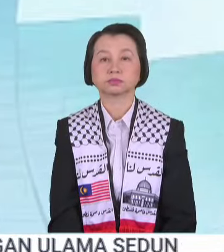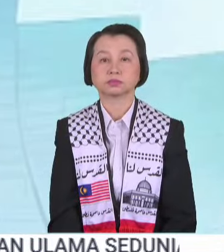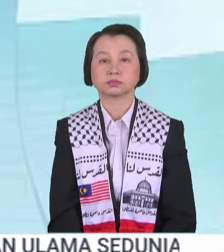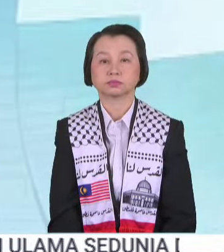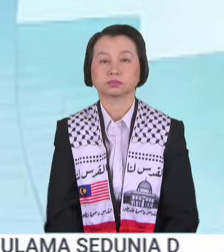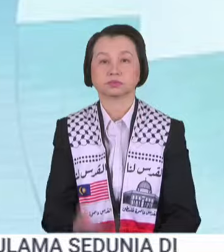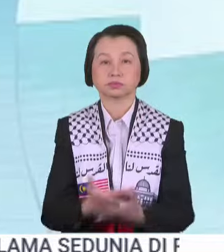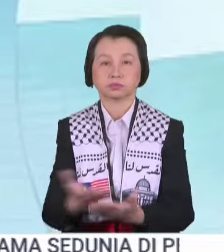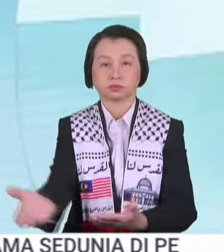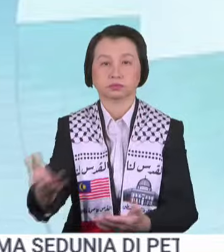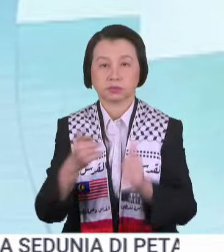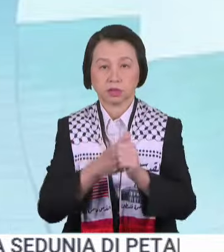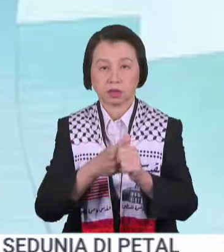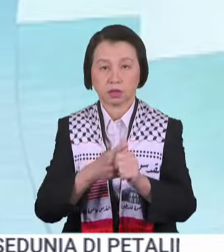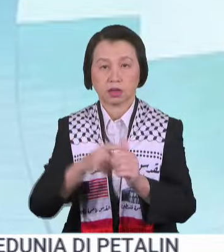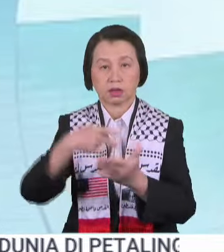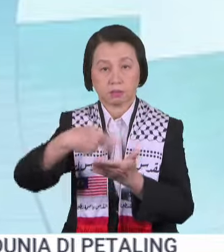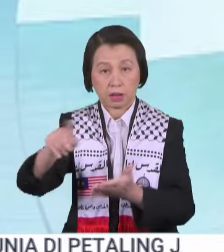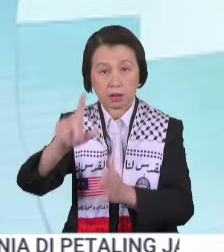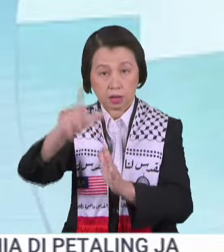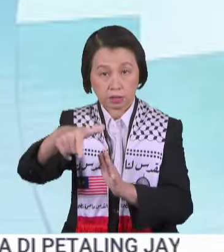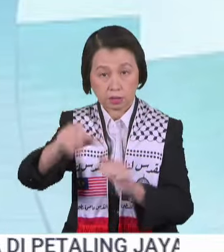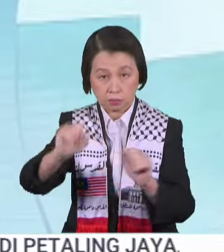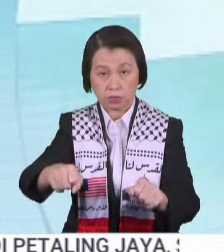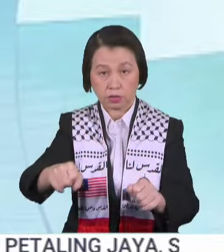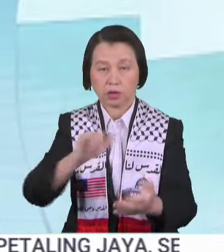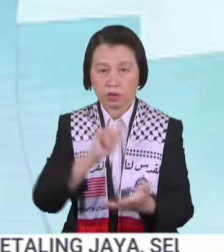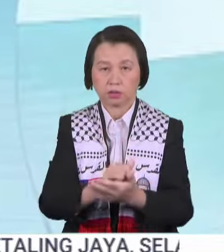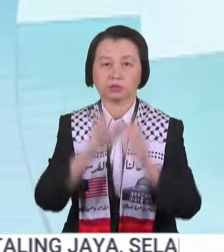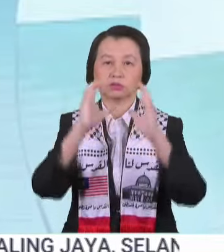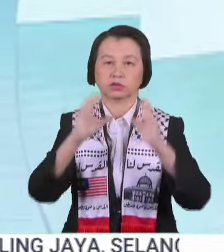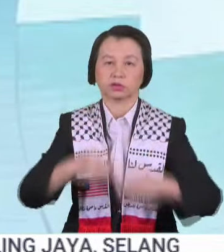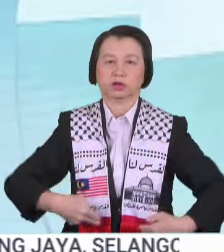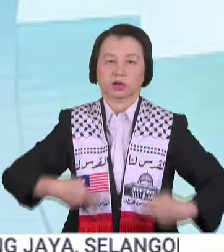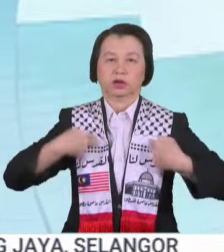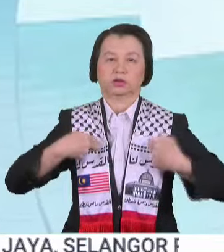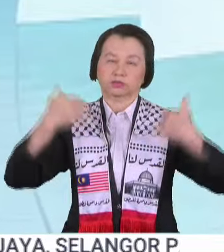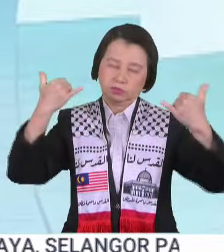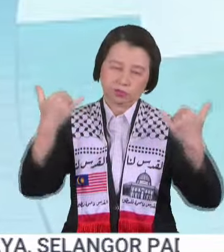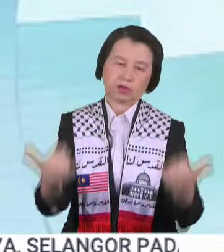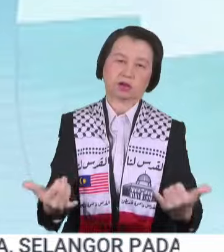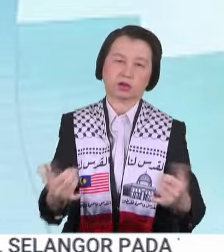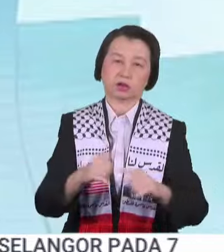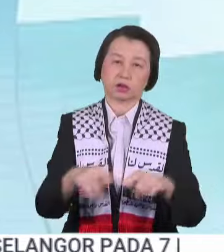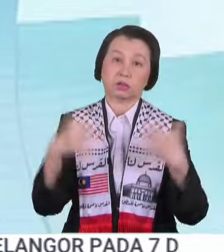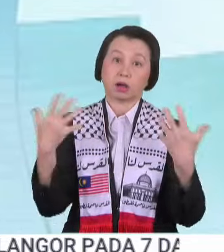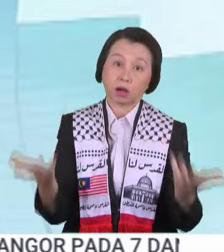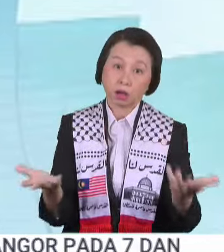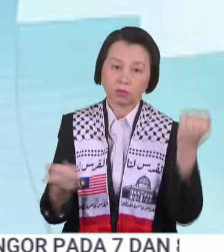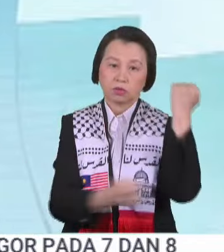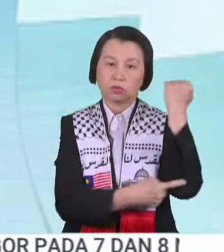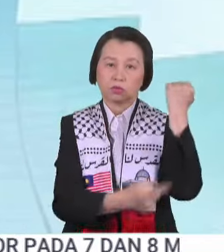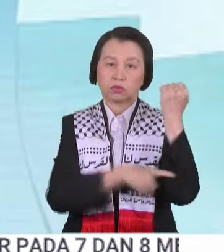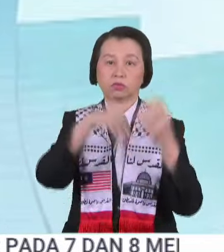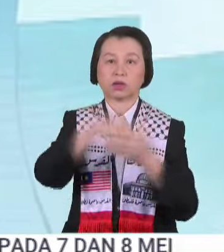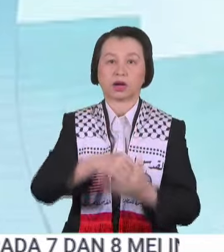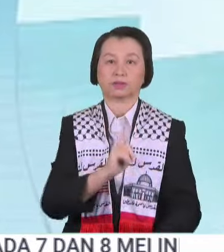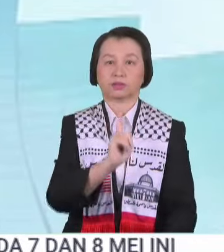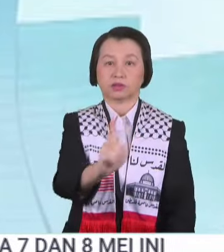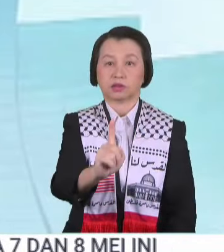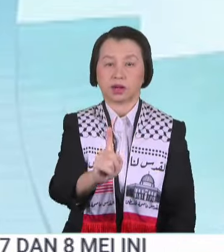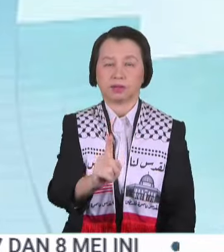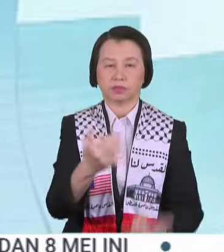Beli dahulu, bayar kemudian secara dalam talian sudah menjadi salah satu gaya hidup masyarakat kini. Namun, apakah hukumnya dalam Islam?